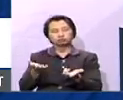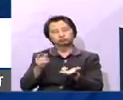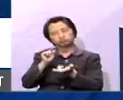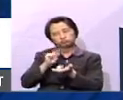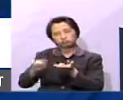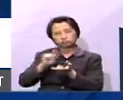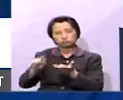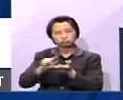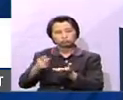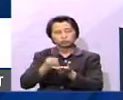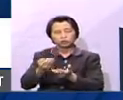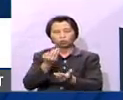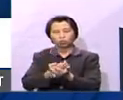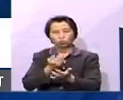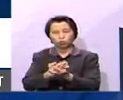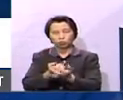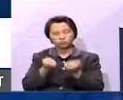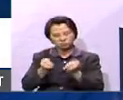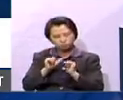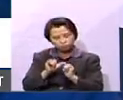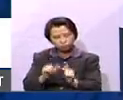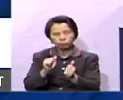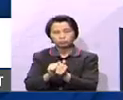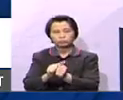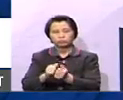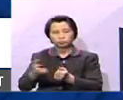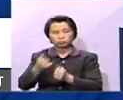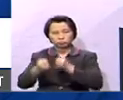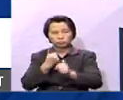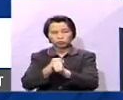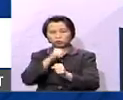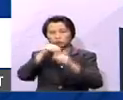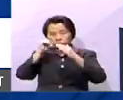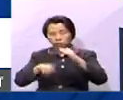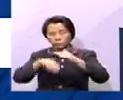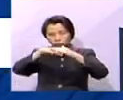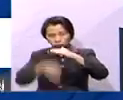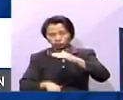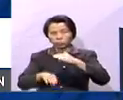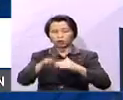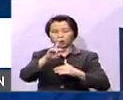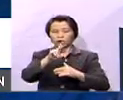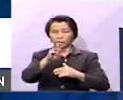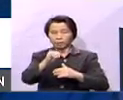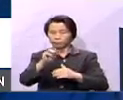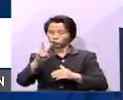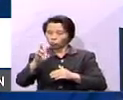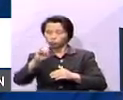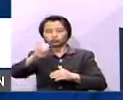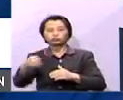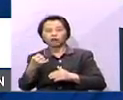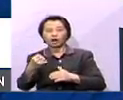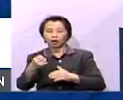daripada sumber kewangan yang mampan dengan hasil tahunan tak kurang daripada RM 20 juta dan yang